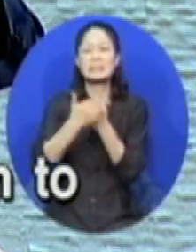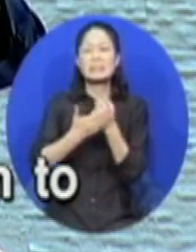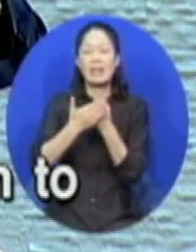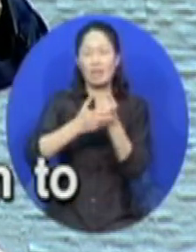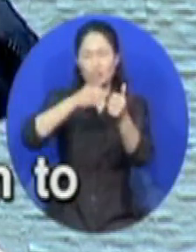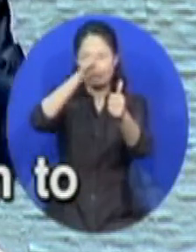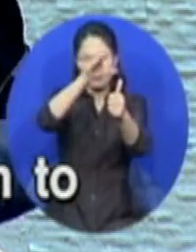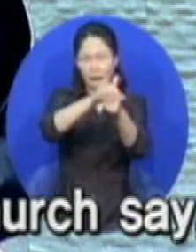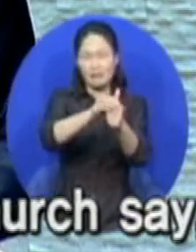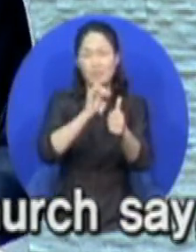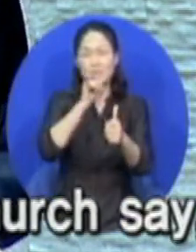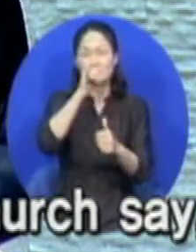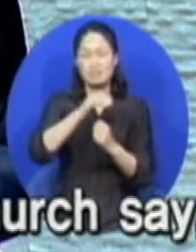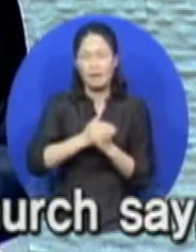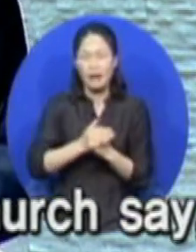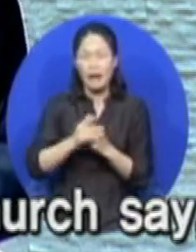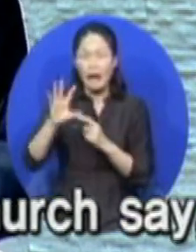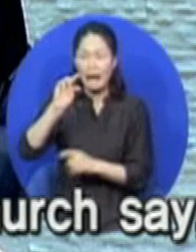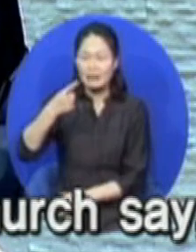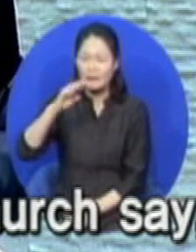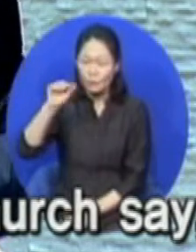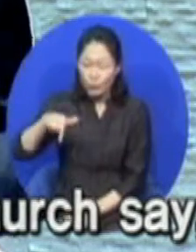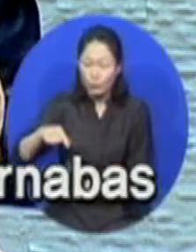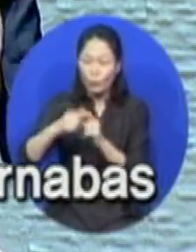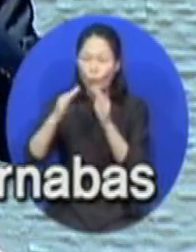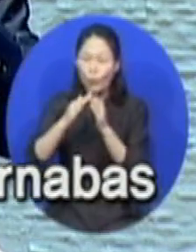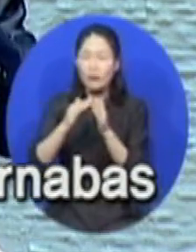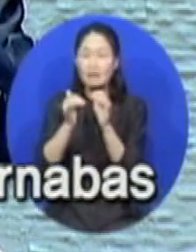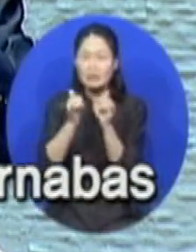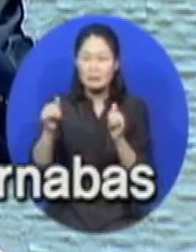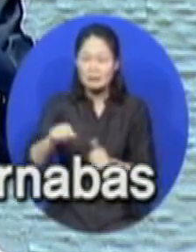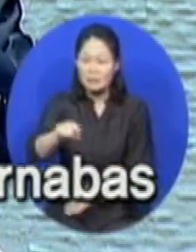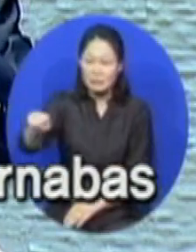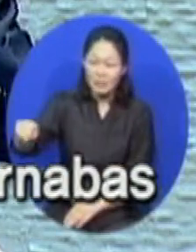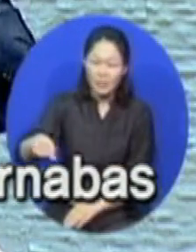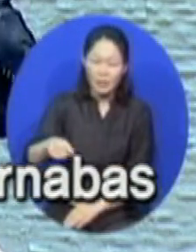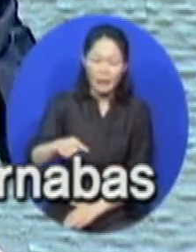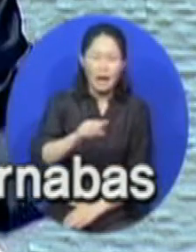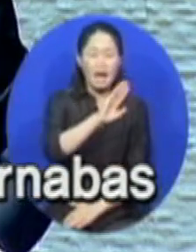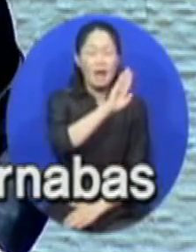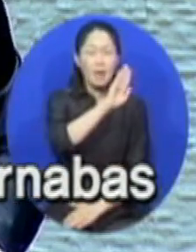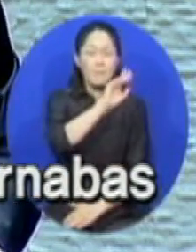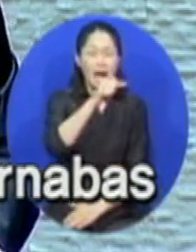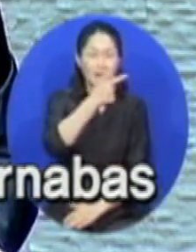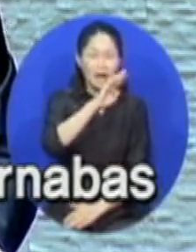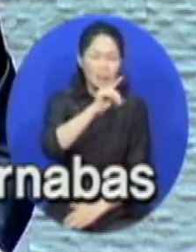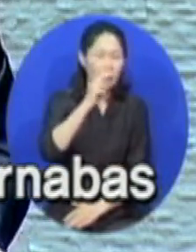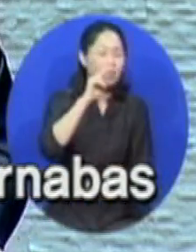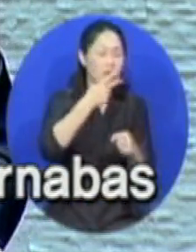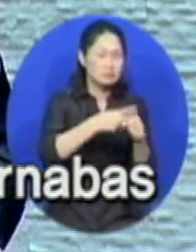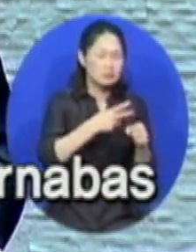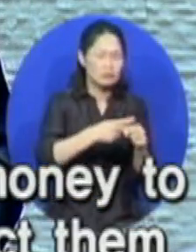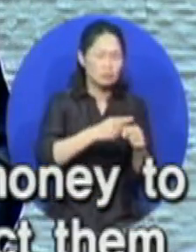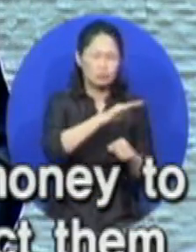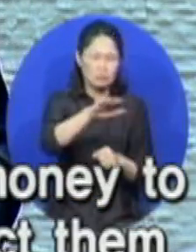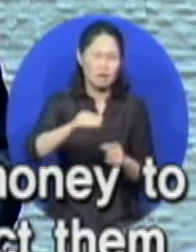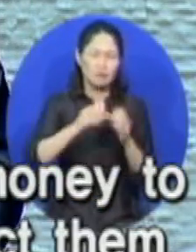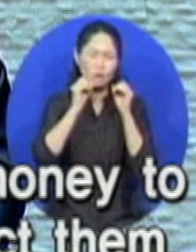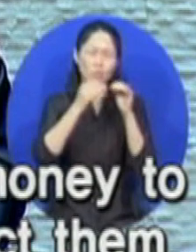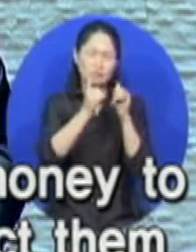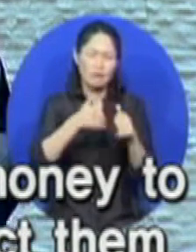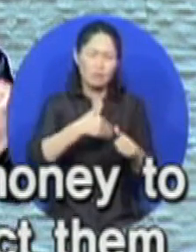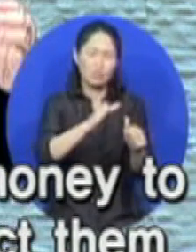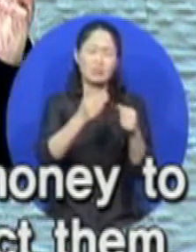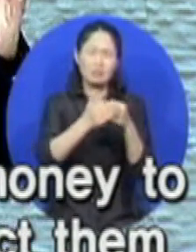따라 안디옥 교회의 교인들이 하나님 바울과 바나바를 선교사로 보내라고 하시니 우리가 보냅니다